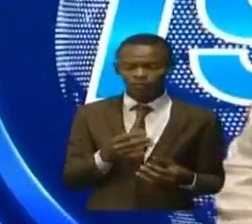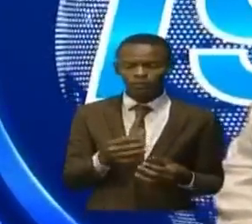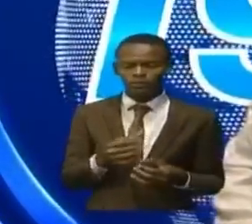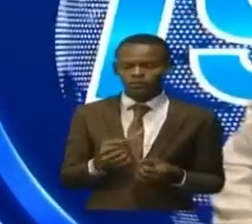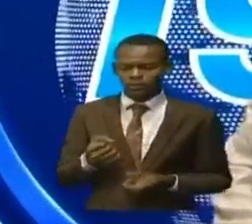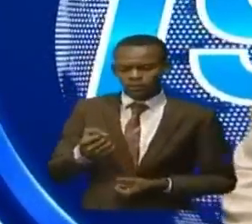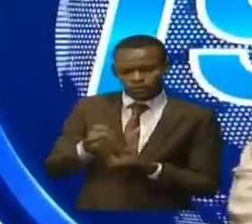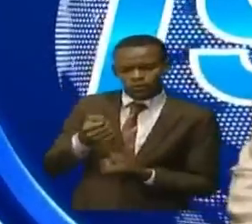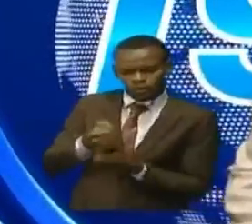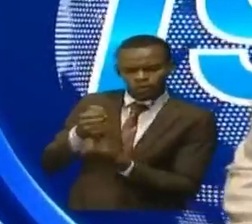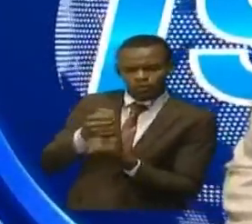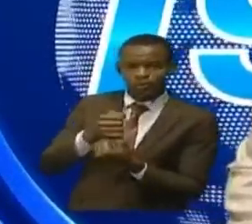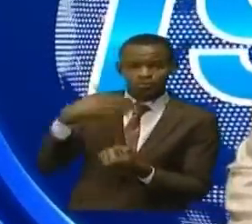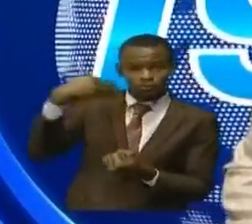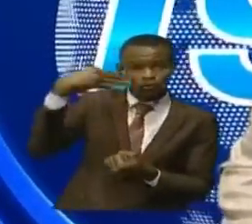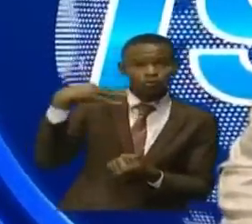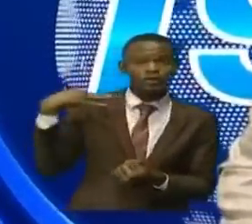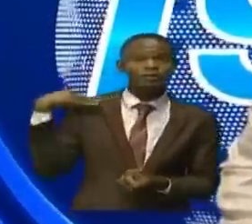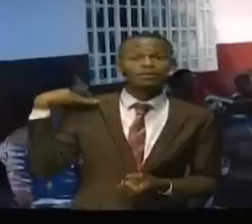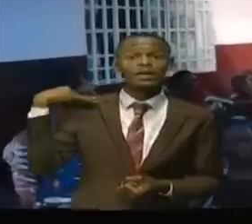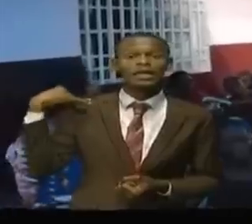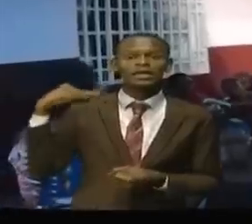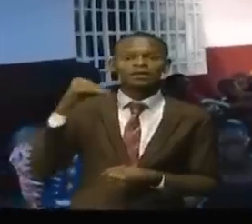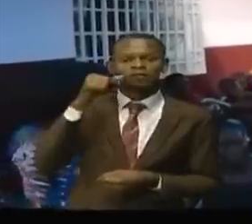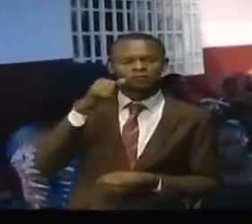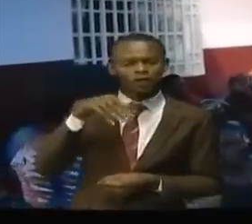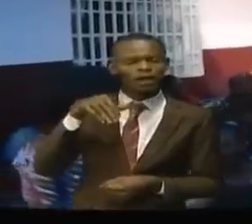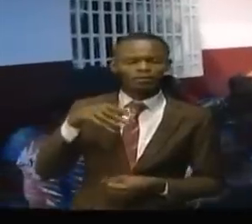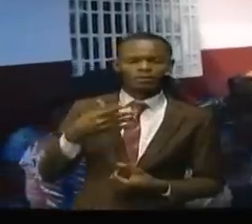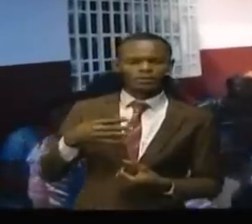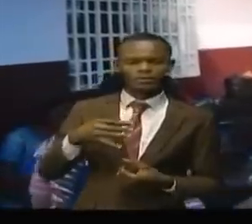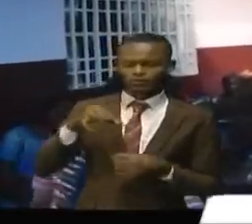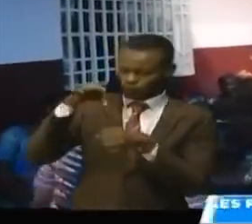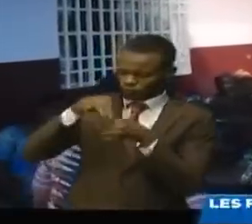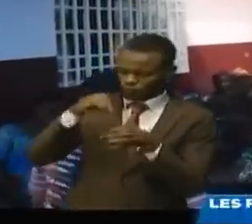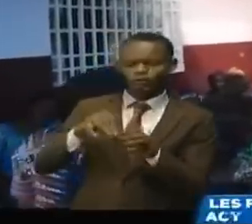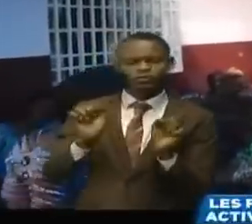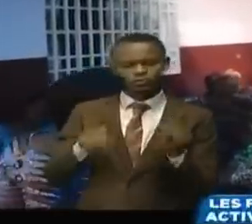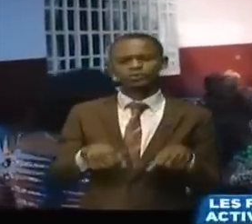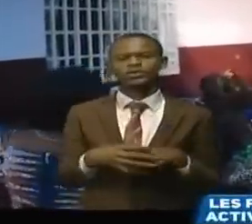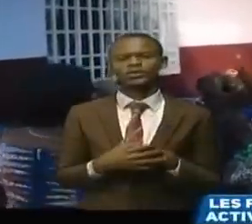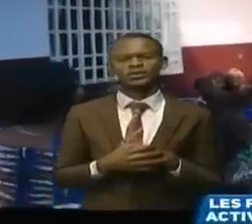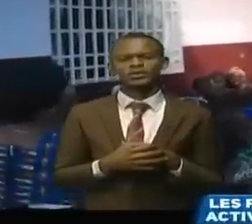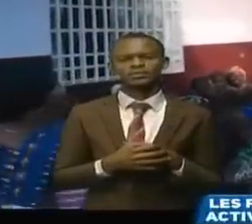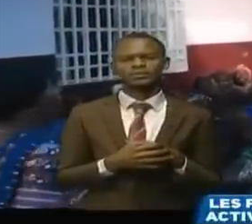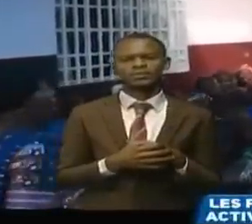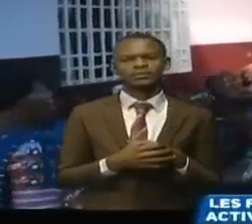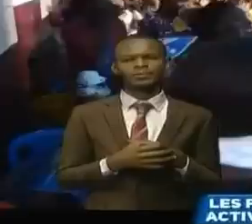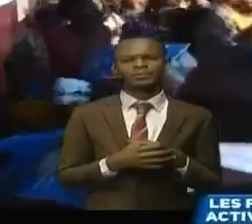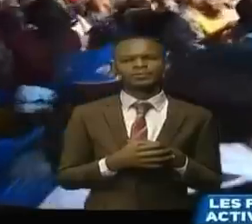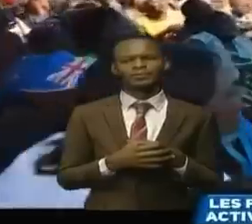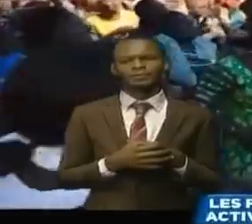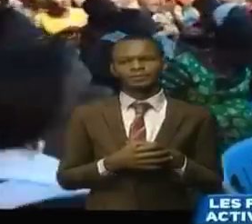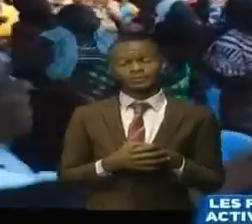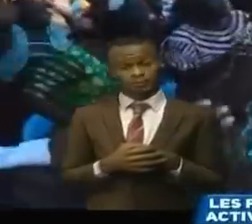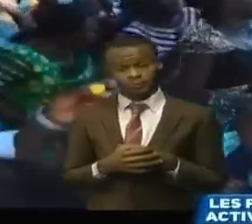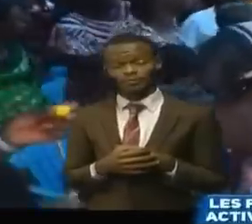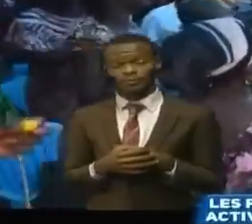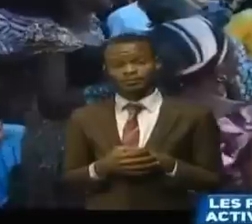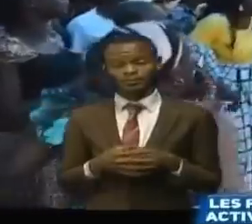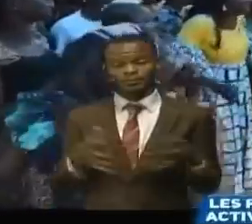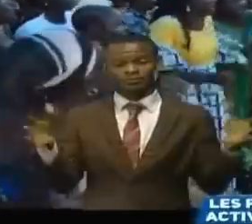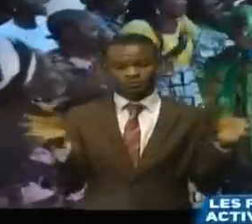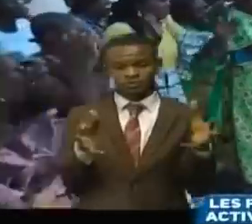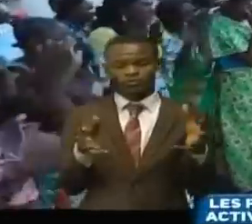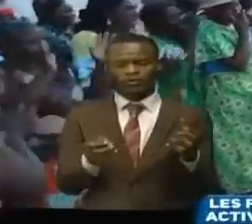aux prochaines élections. Alain Bikaï. La sensibilisation